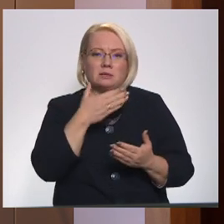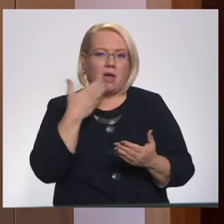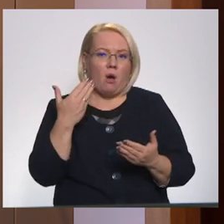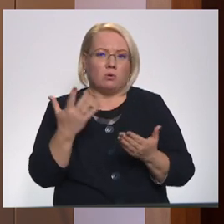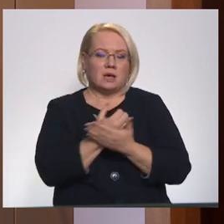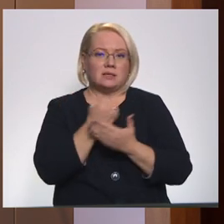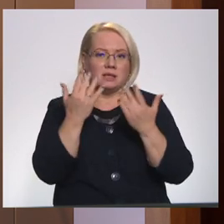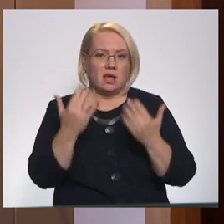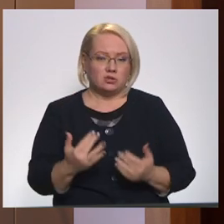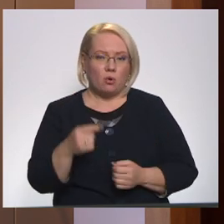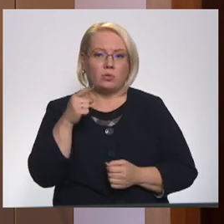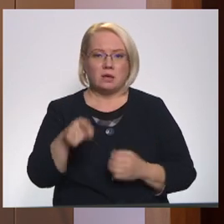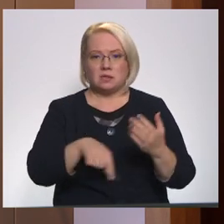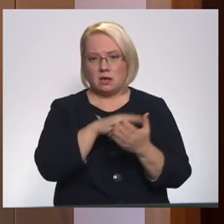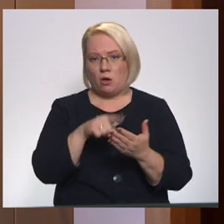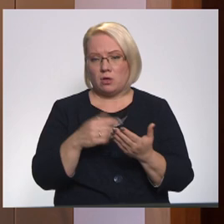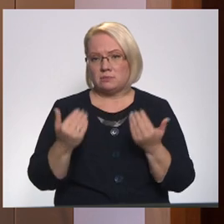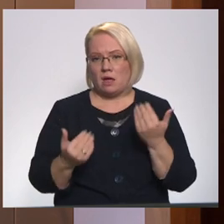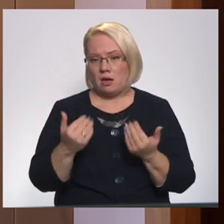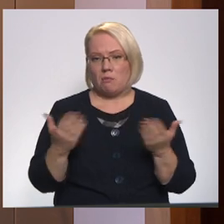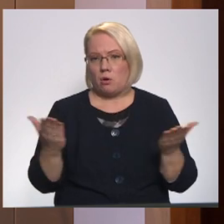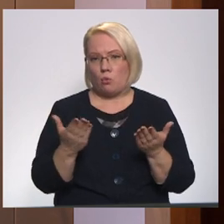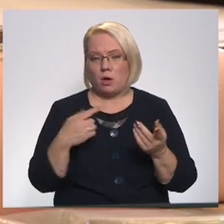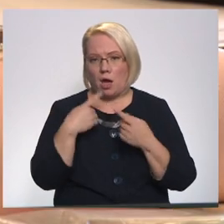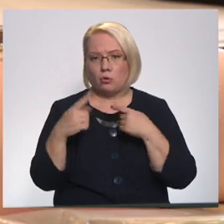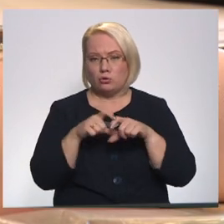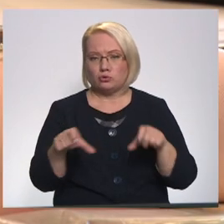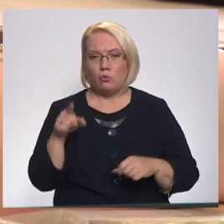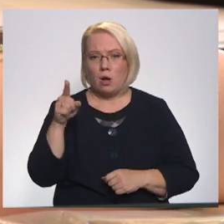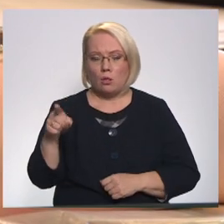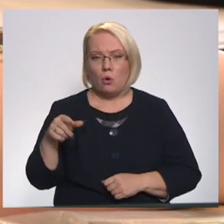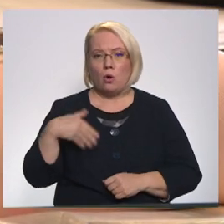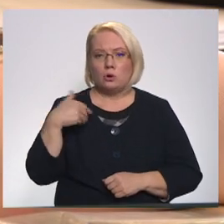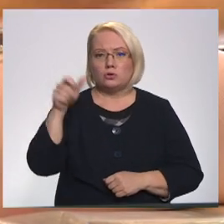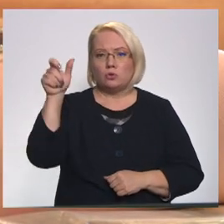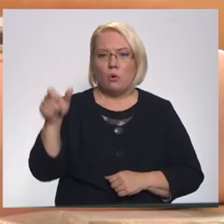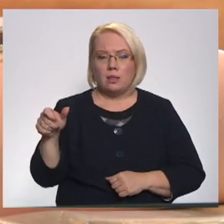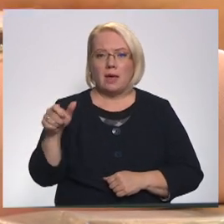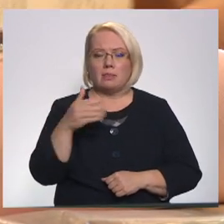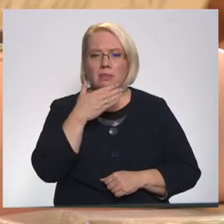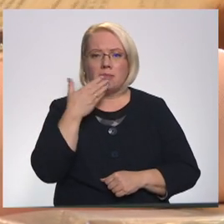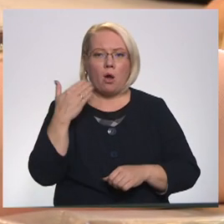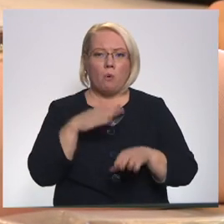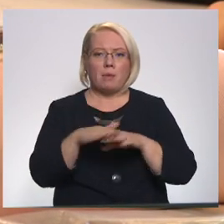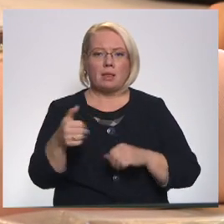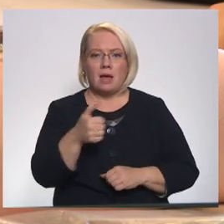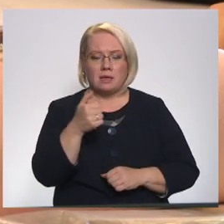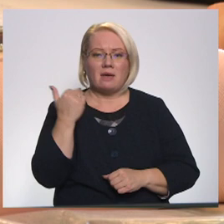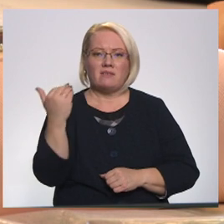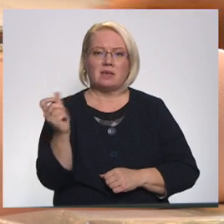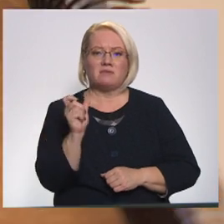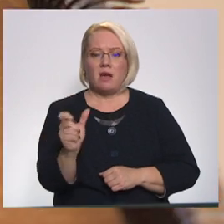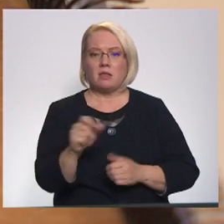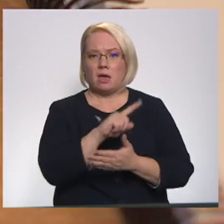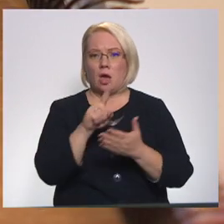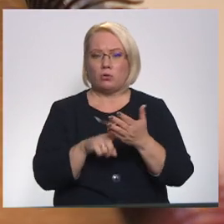panākumiem, un tad šis būtu jautājums droši vien, par ko būtu jārunā ar skolu. Audzēkne, es saprotu, ir nepilngadīgi, tad viņas vārdā var jautājumu